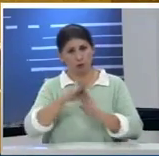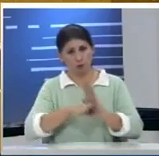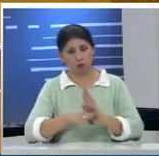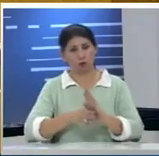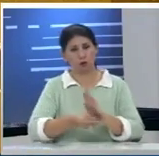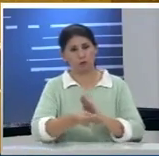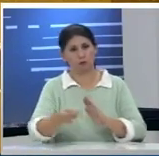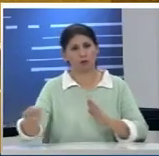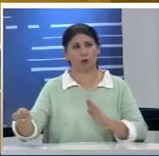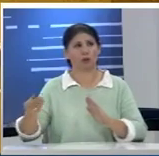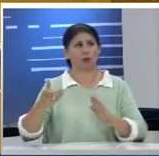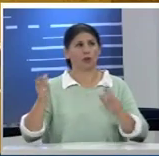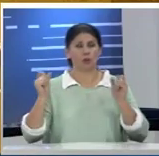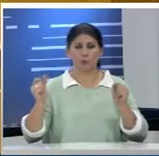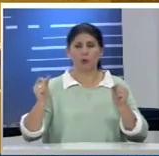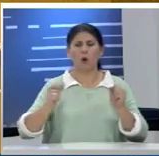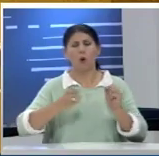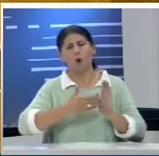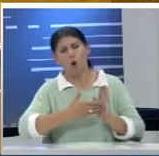του υγειονομικού δυναμικού. Όλο το